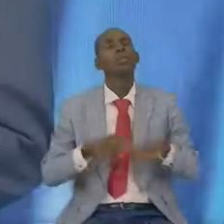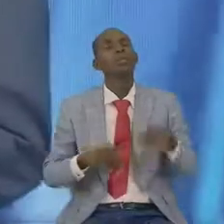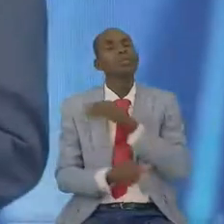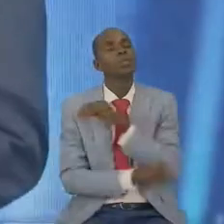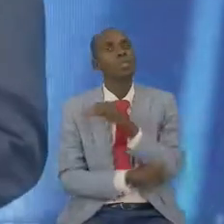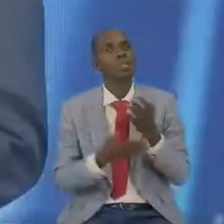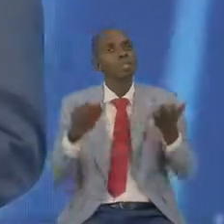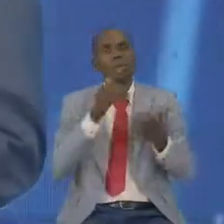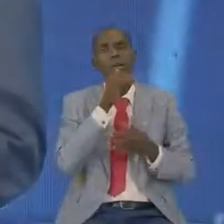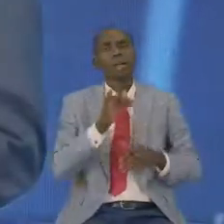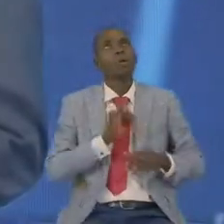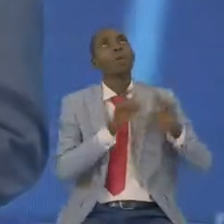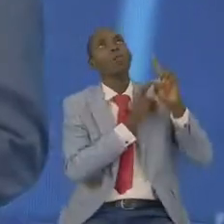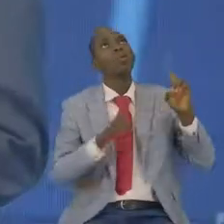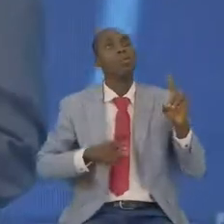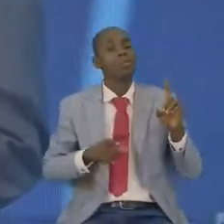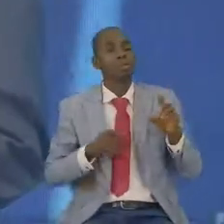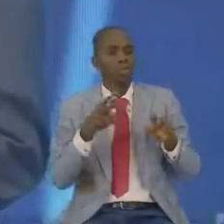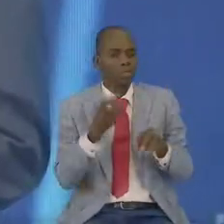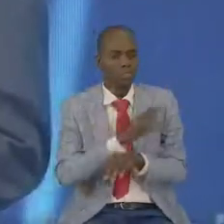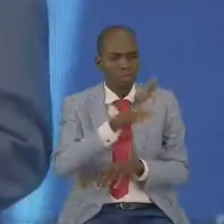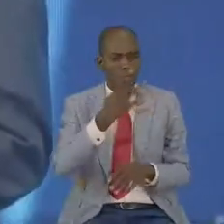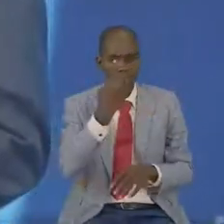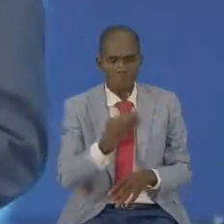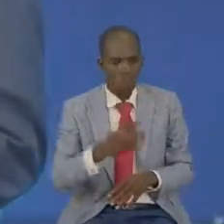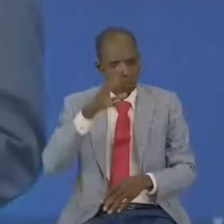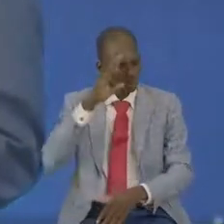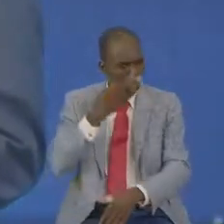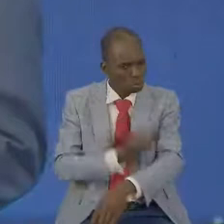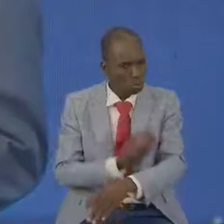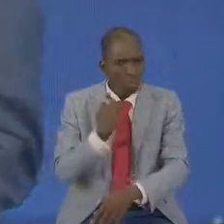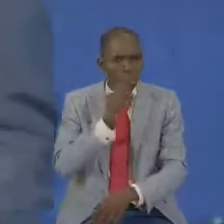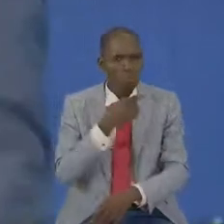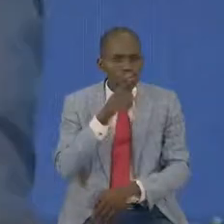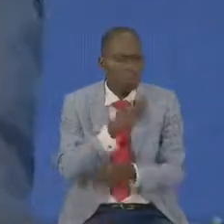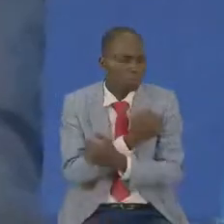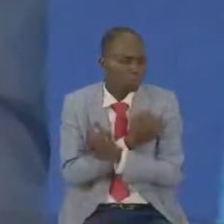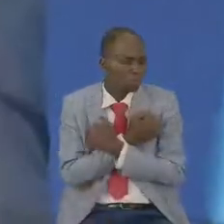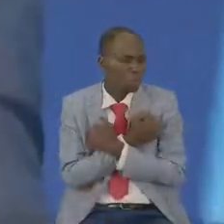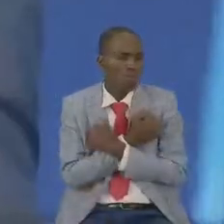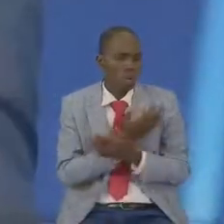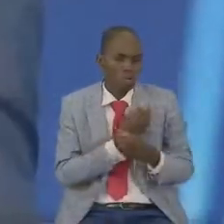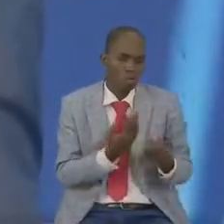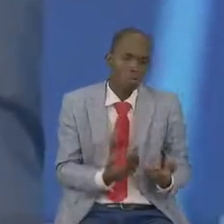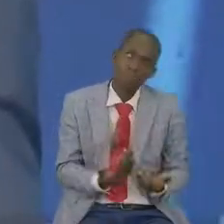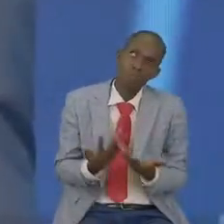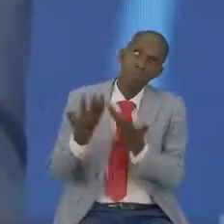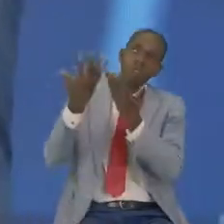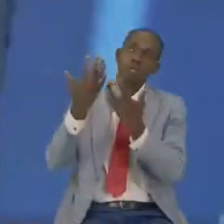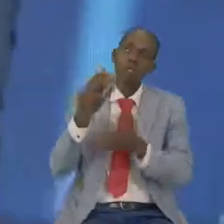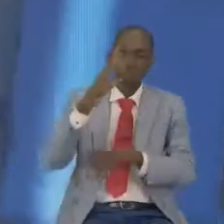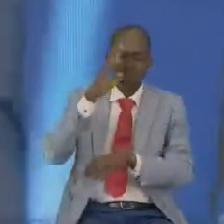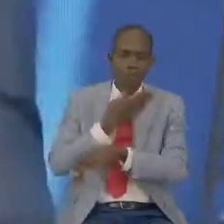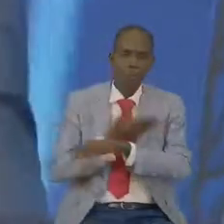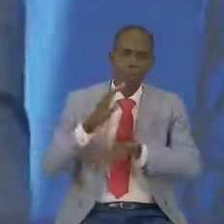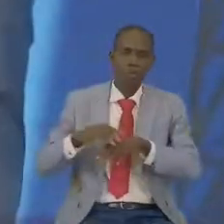Abraham, où es-tu? Me voici. Prends ton fils, ton unique, celui que tu aimes, et va me le sacrifier sur